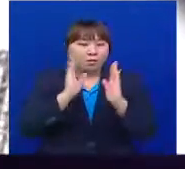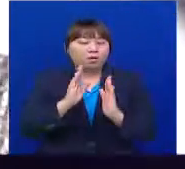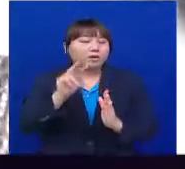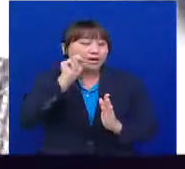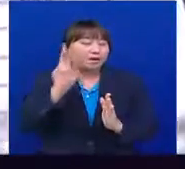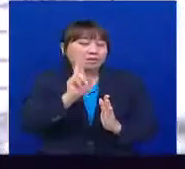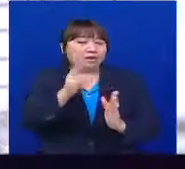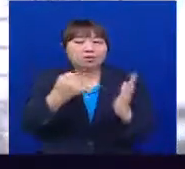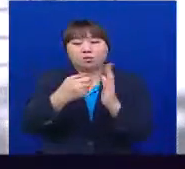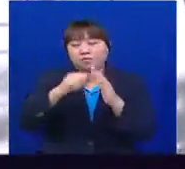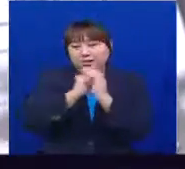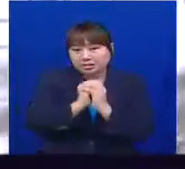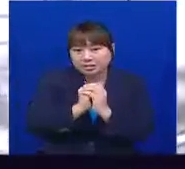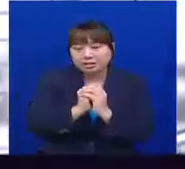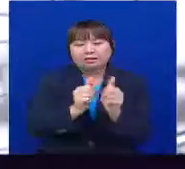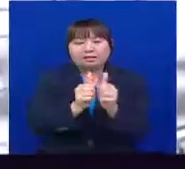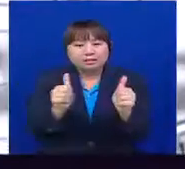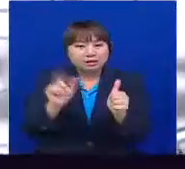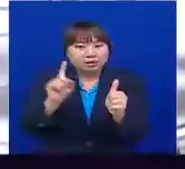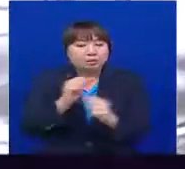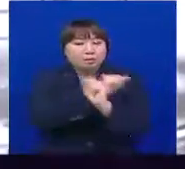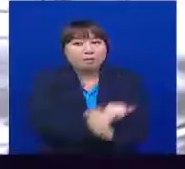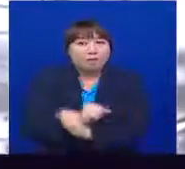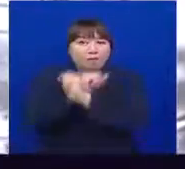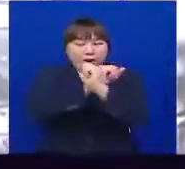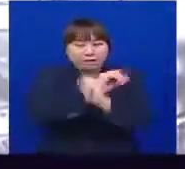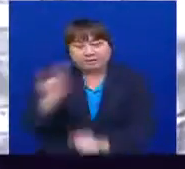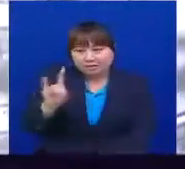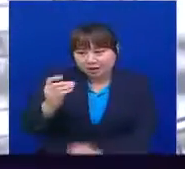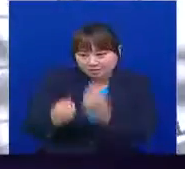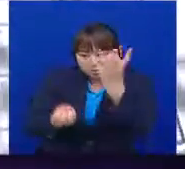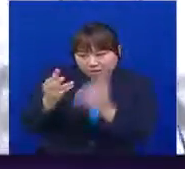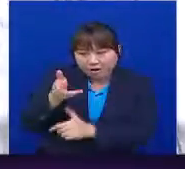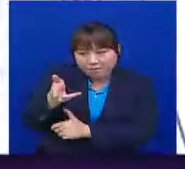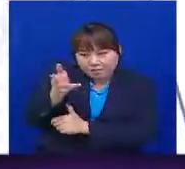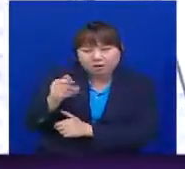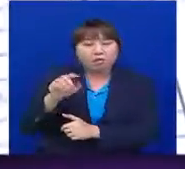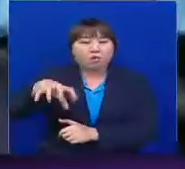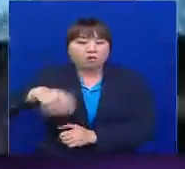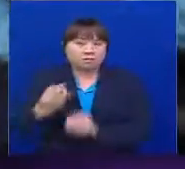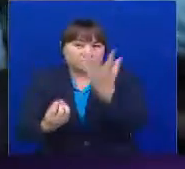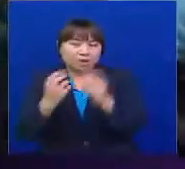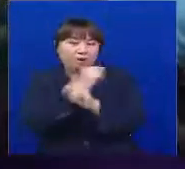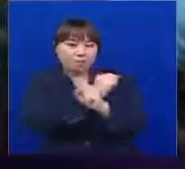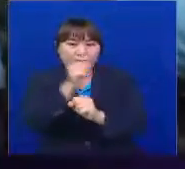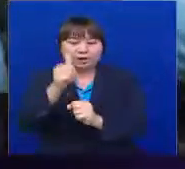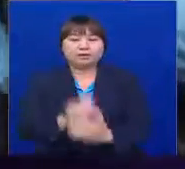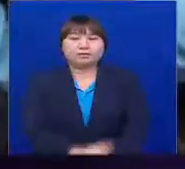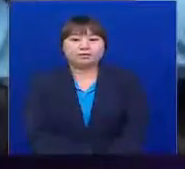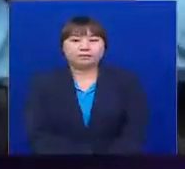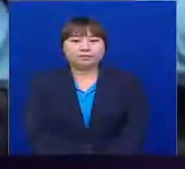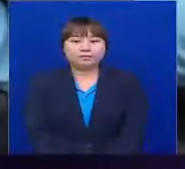จีนบุรีแล้วยังเป็นผลดีต่อการป้องกันการล่าสัตว์ป่าในเขตพื้นที่อุทยานแห่งชาติด้วย